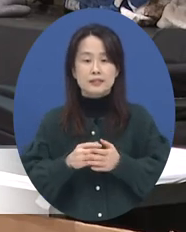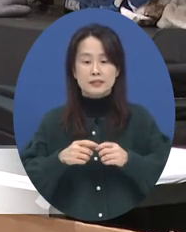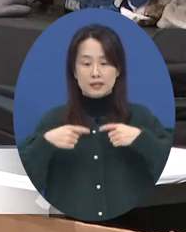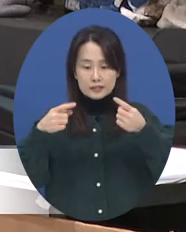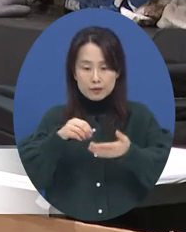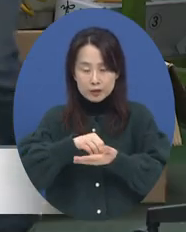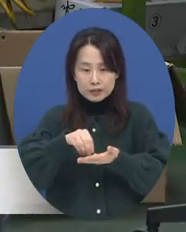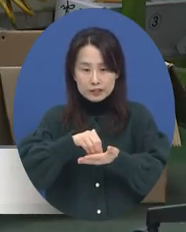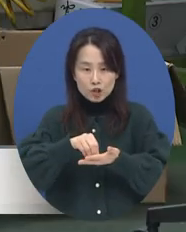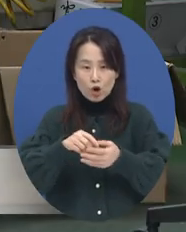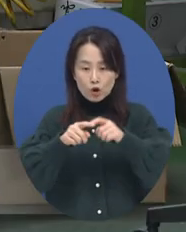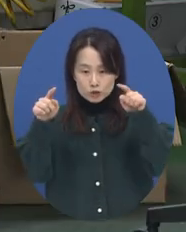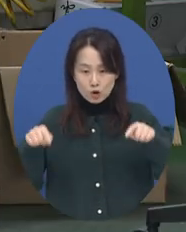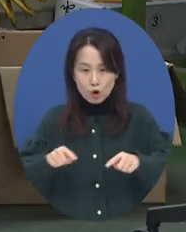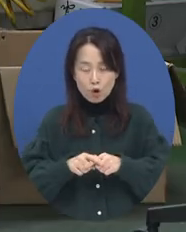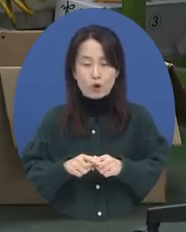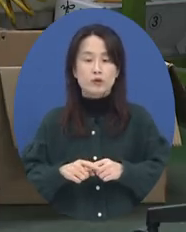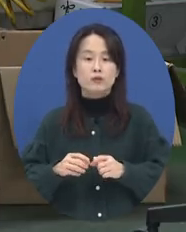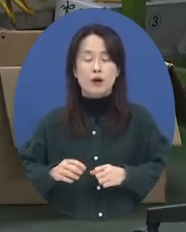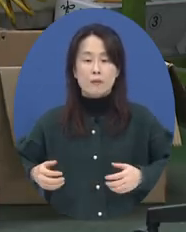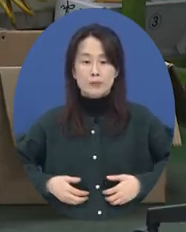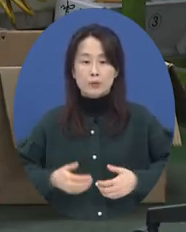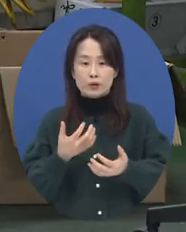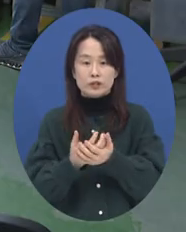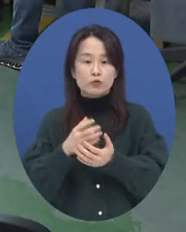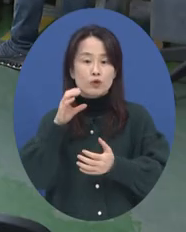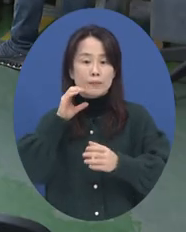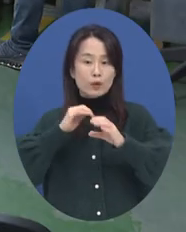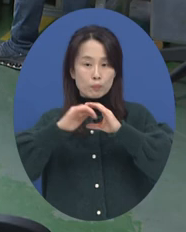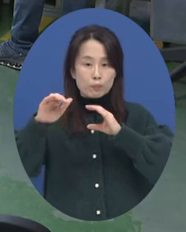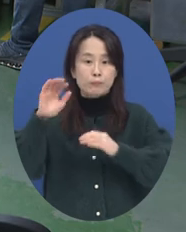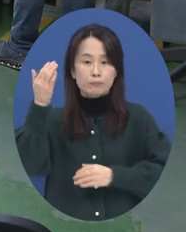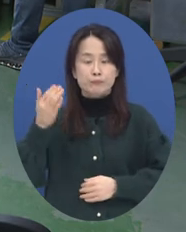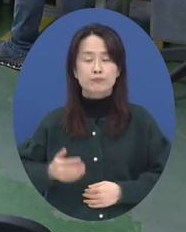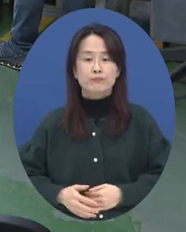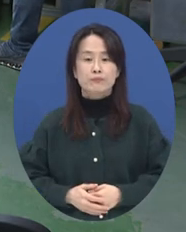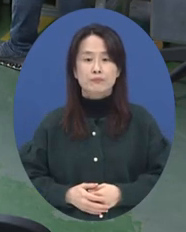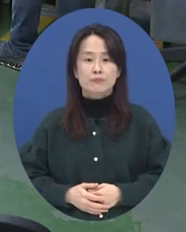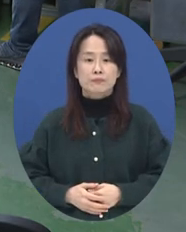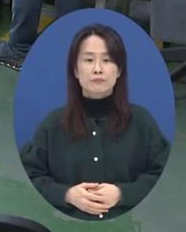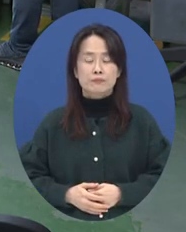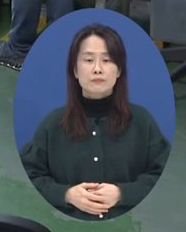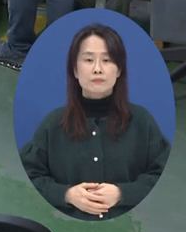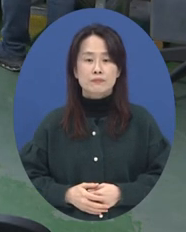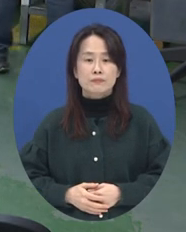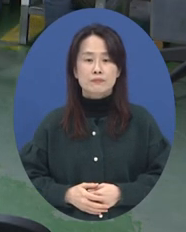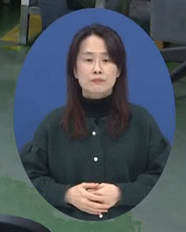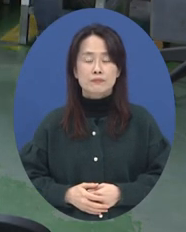신청서를 비롯한 필수 서류를 이메일로 제출하면 됩니다. 경기지TV 구영슬입니다.